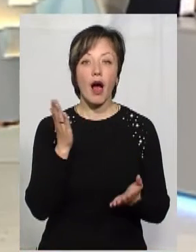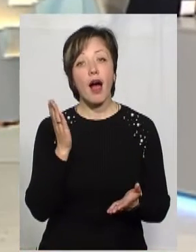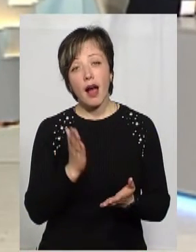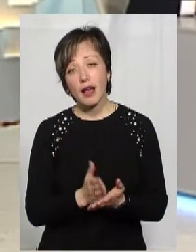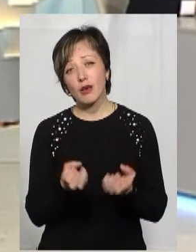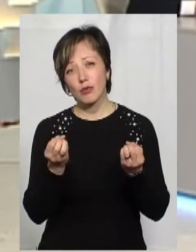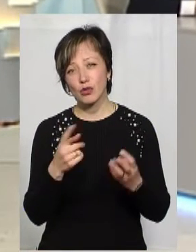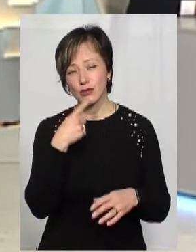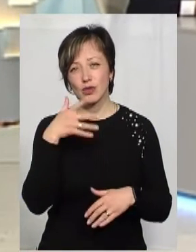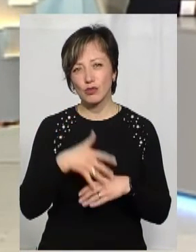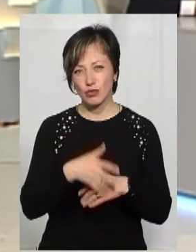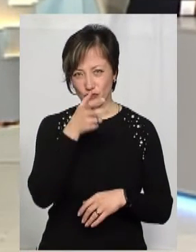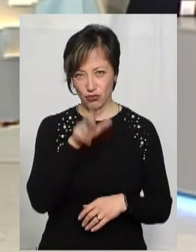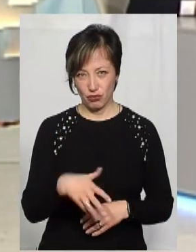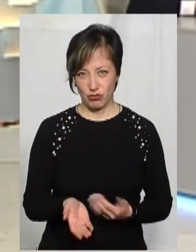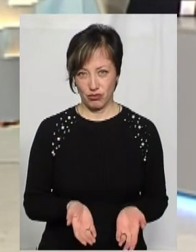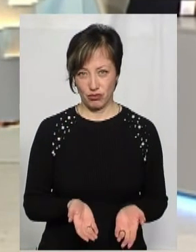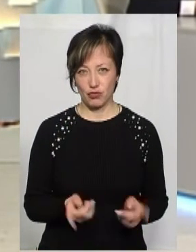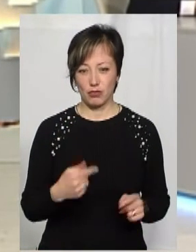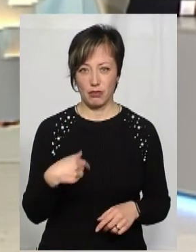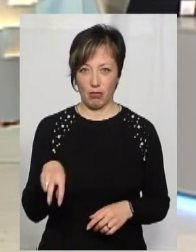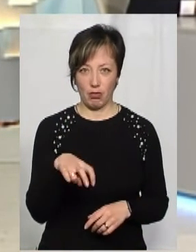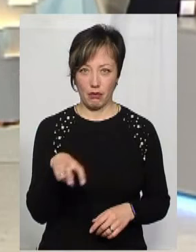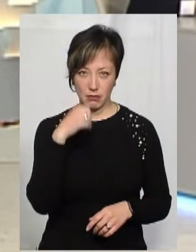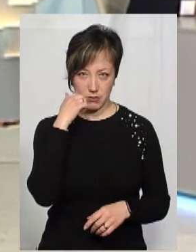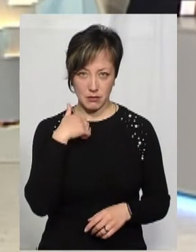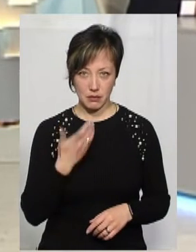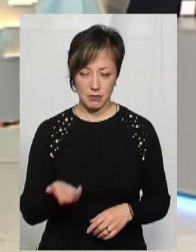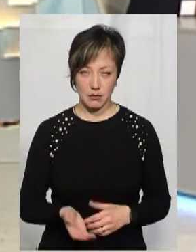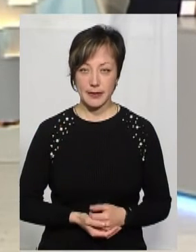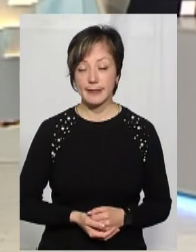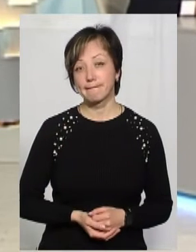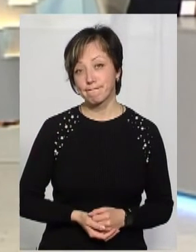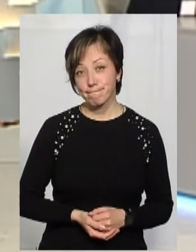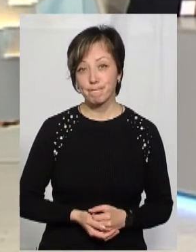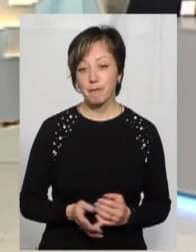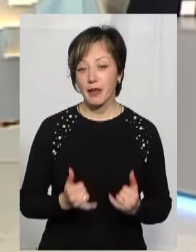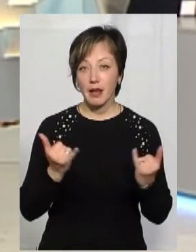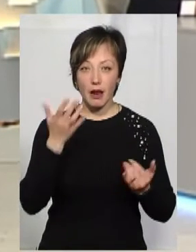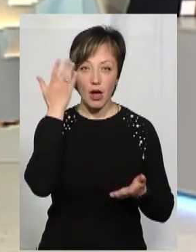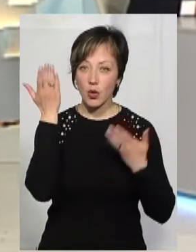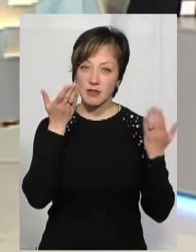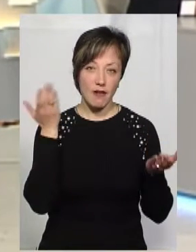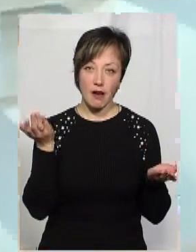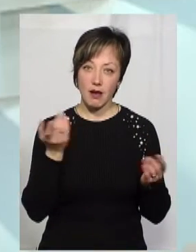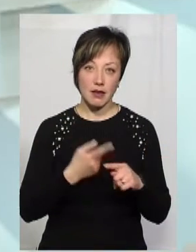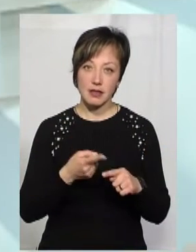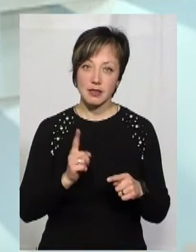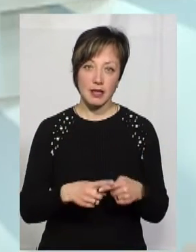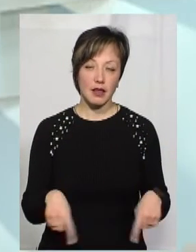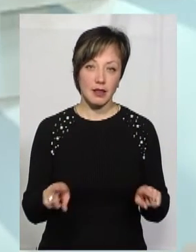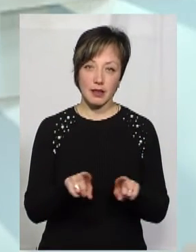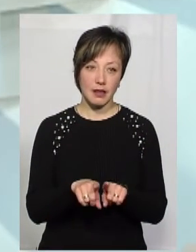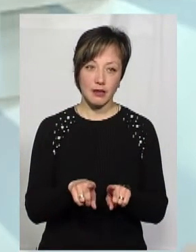такі, які просто кажуть, розумієте, мені скучно, і що ж я буду робити на старості? Розумієте, зараді розваги. Це